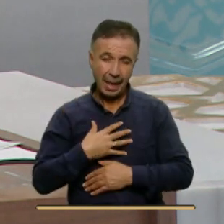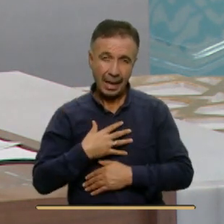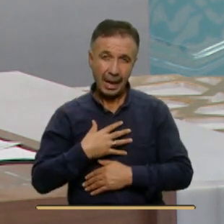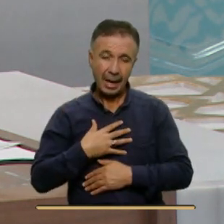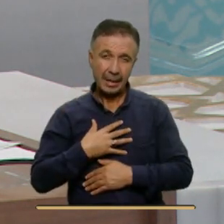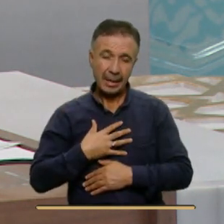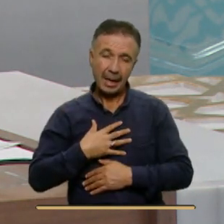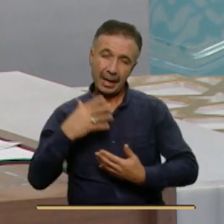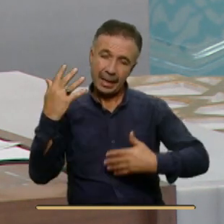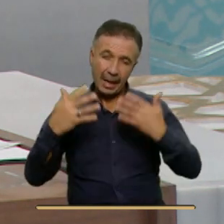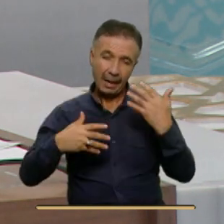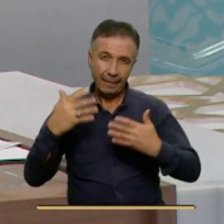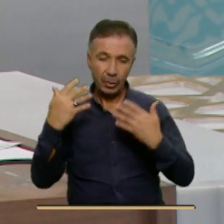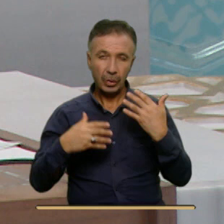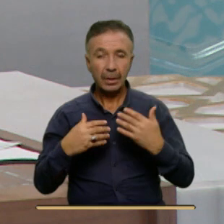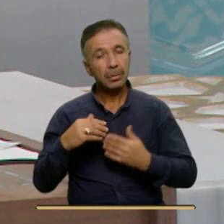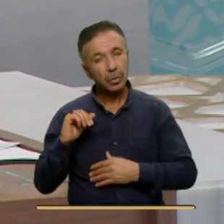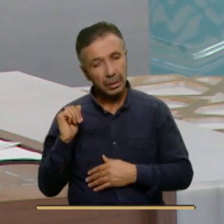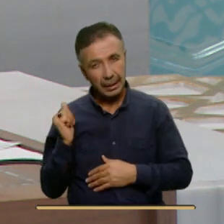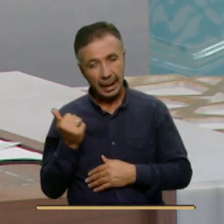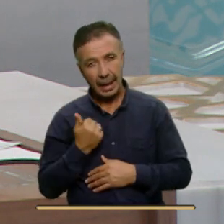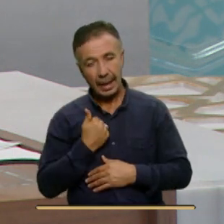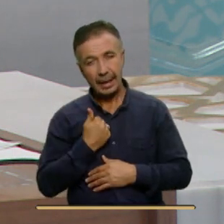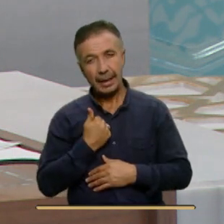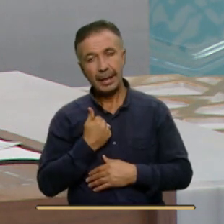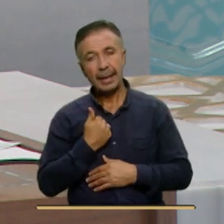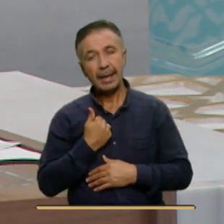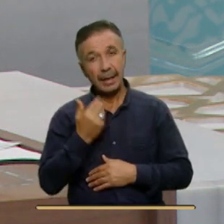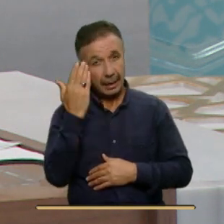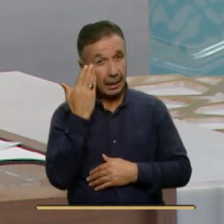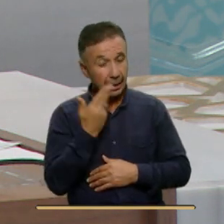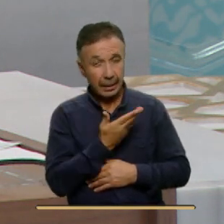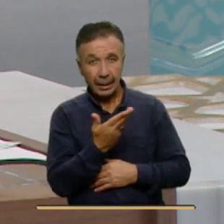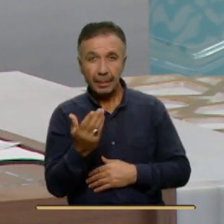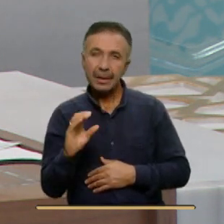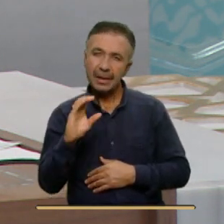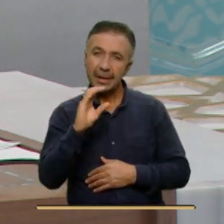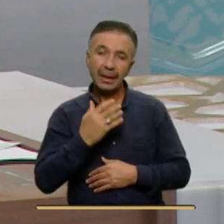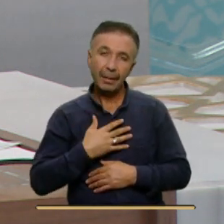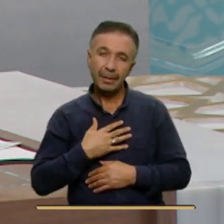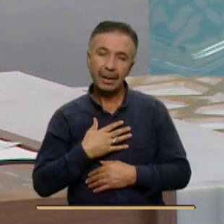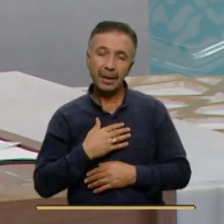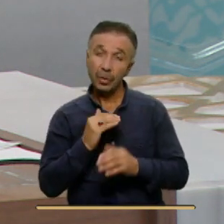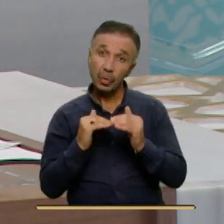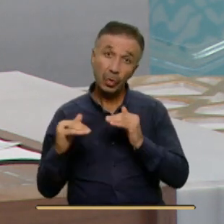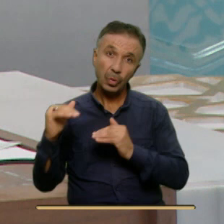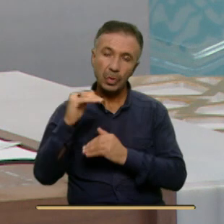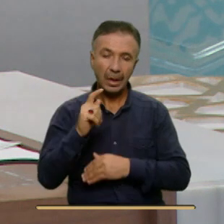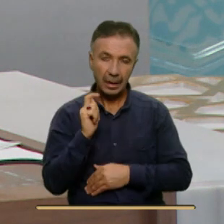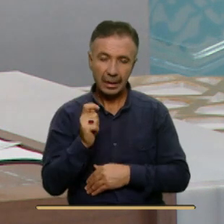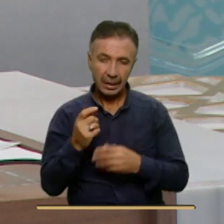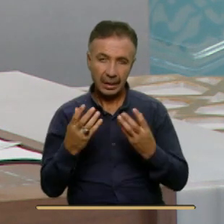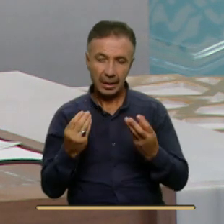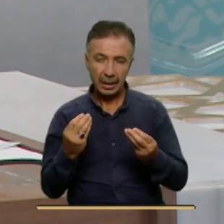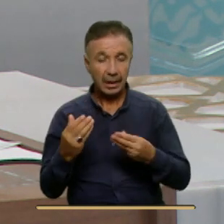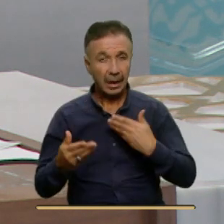da tüm kıymetli izleyenlerimize İslam'ın o yüce hakikatlerini